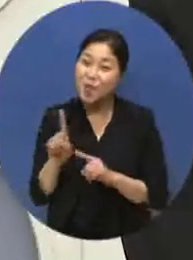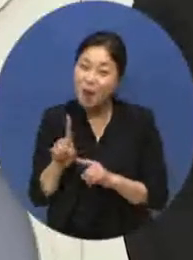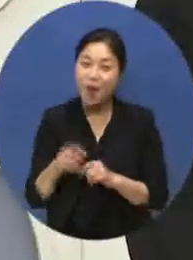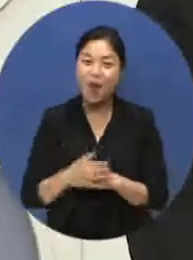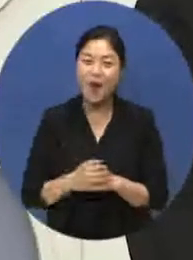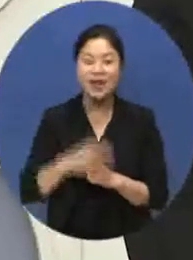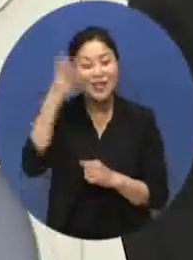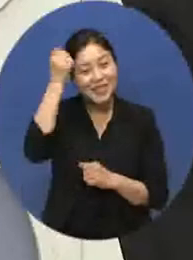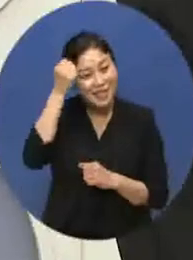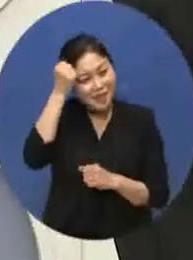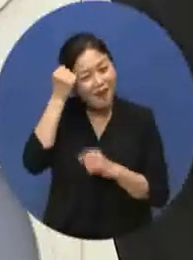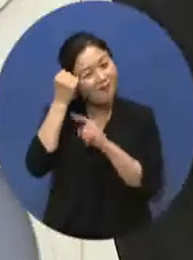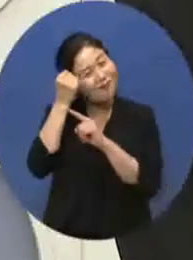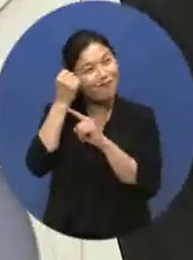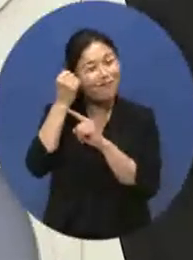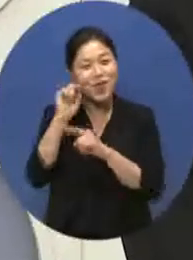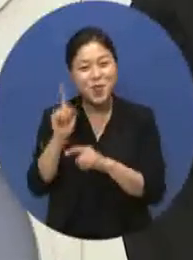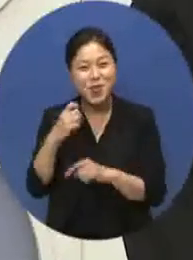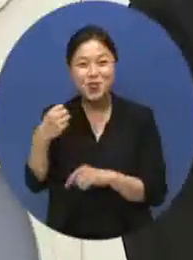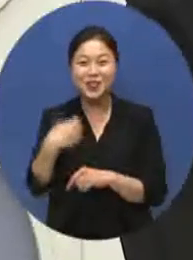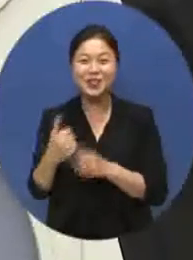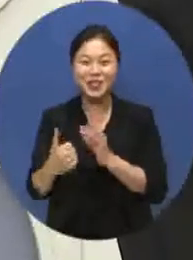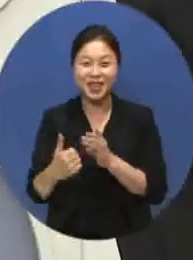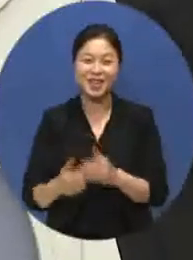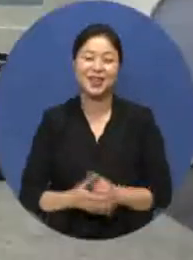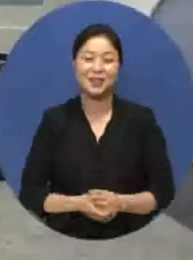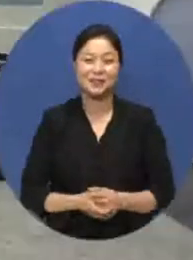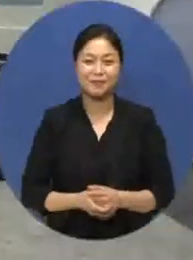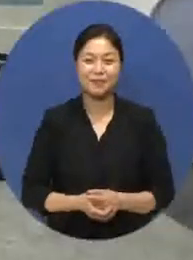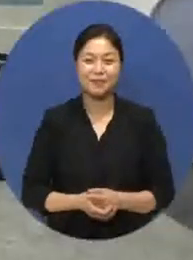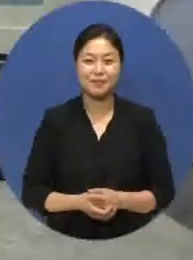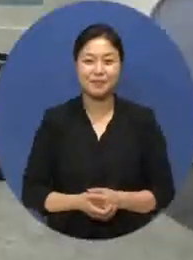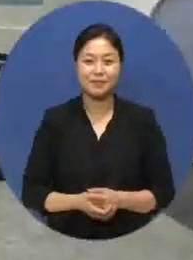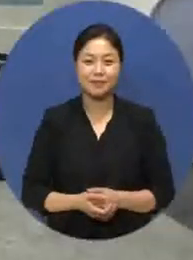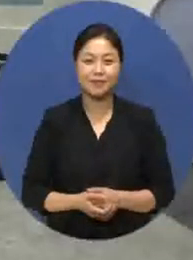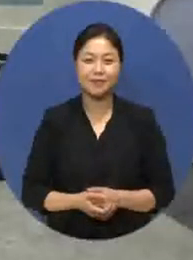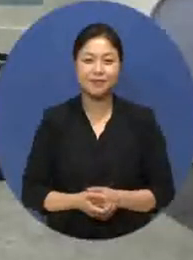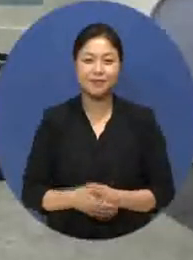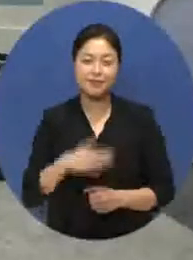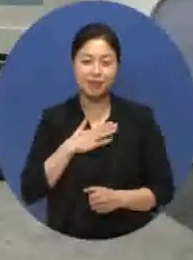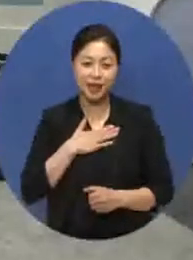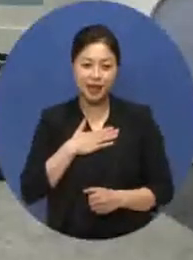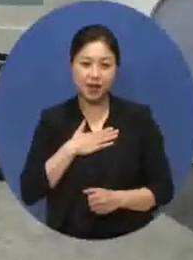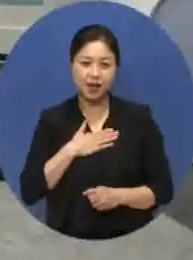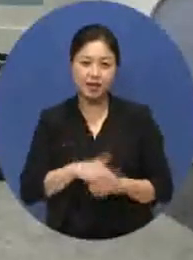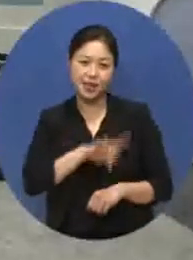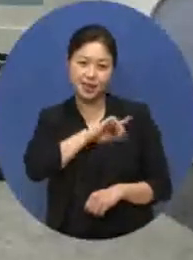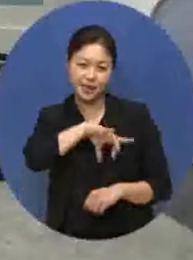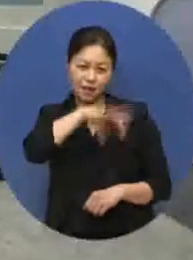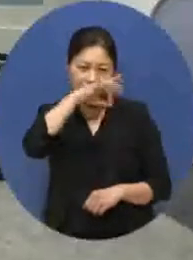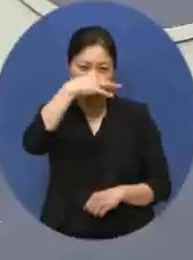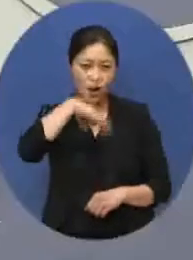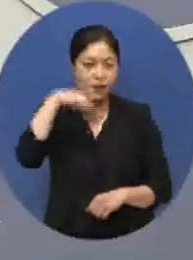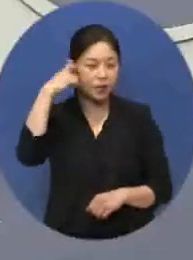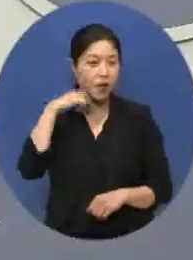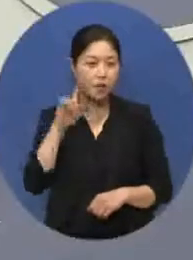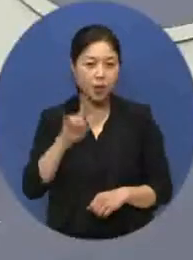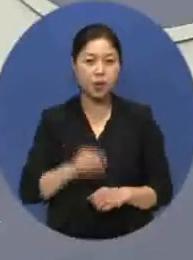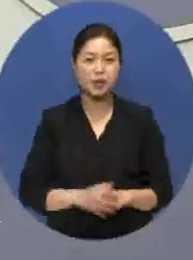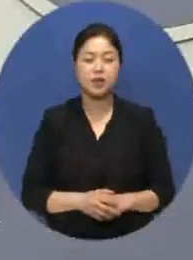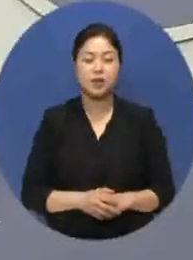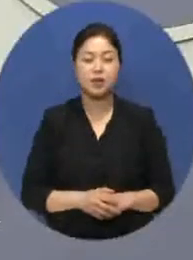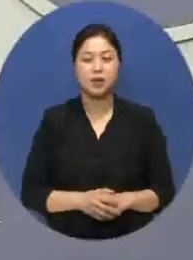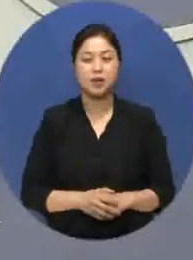또 기억에 남는 일이 있으면 좀 소개해 주시죠. 제가 가장 첫 보람을 느꼈던 건